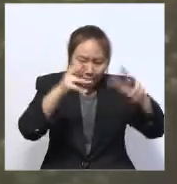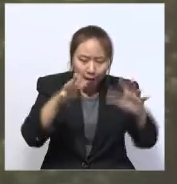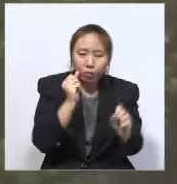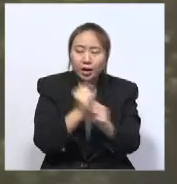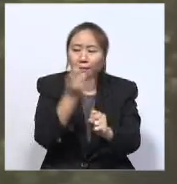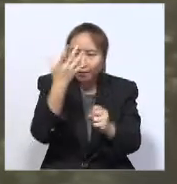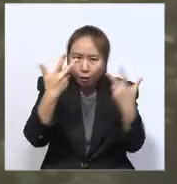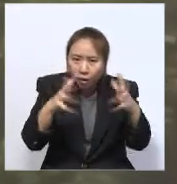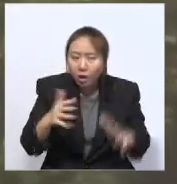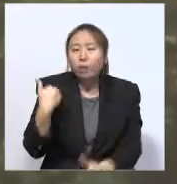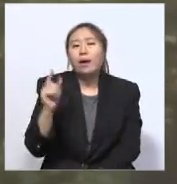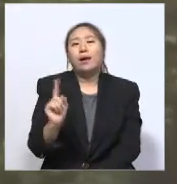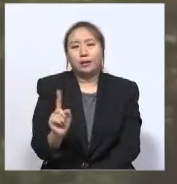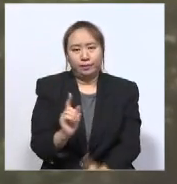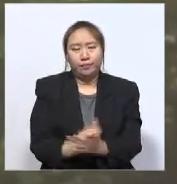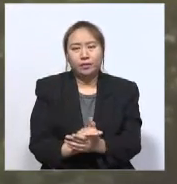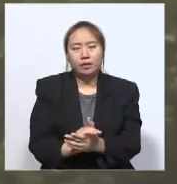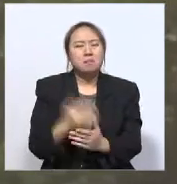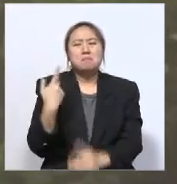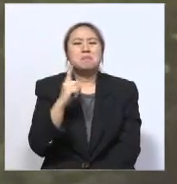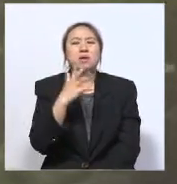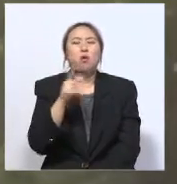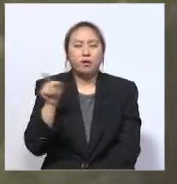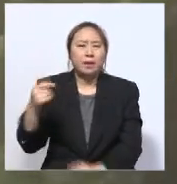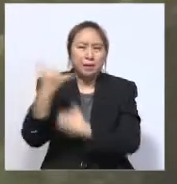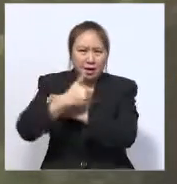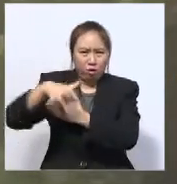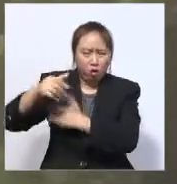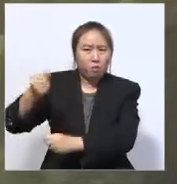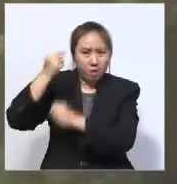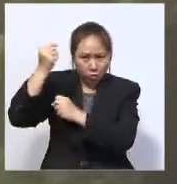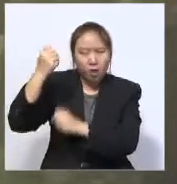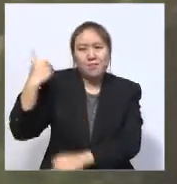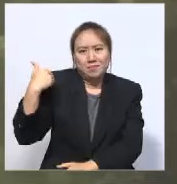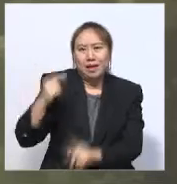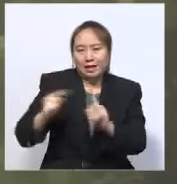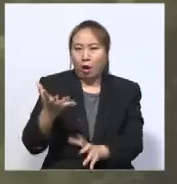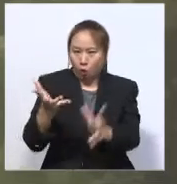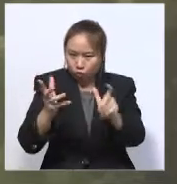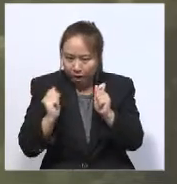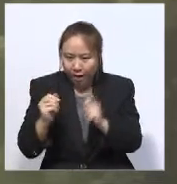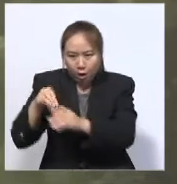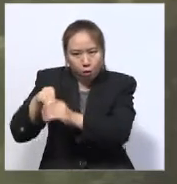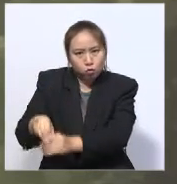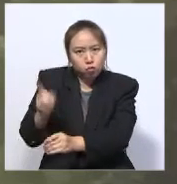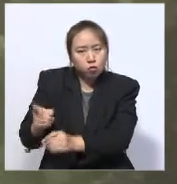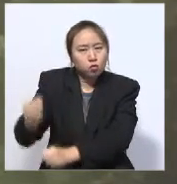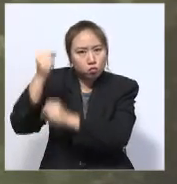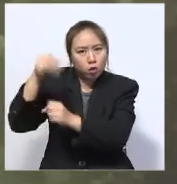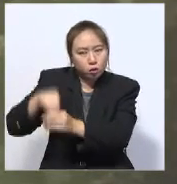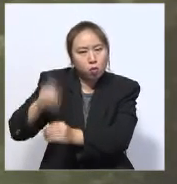แล้วมันไม่เกิดประโยชน์หรอกครับต่างประเทศเขาก็ประท้วงแบบนี้แหละแต่เขาขอญาติแล้วเขาอยู่ที่เดียวเขาไม่ไปไหนจ